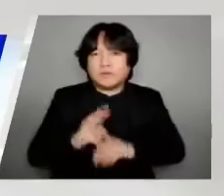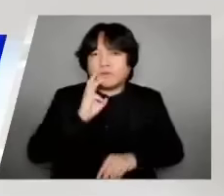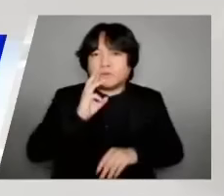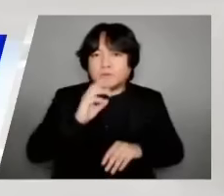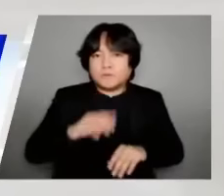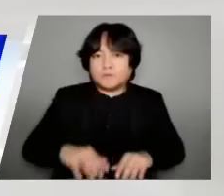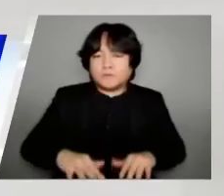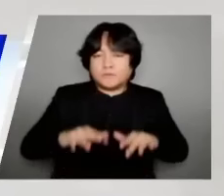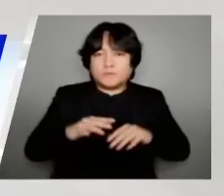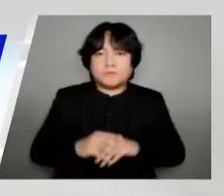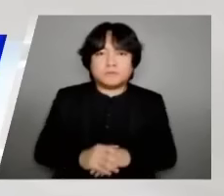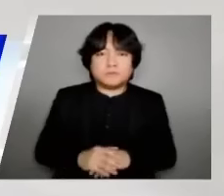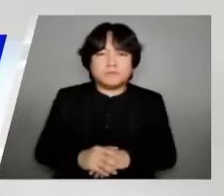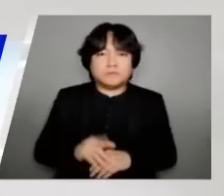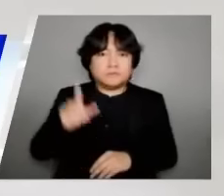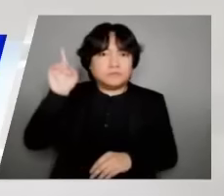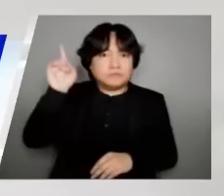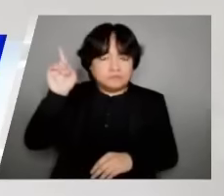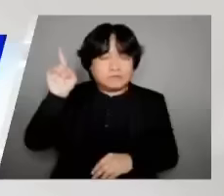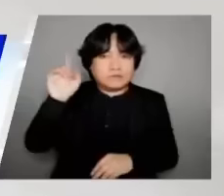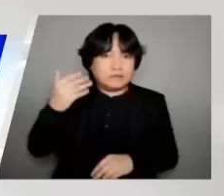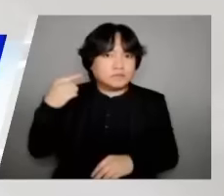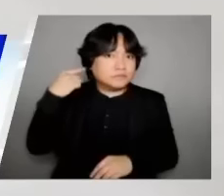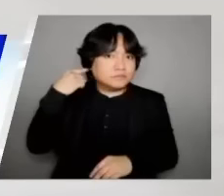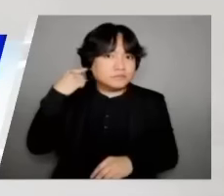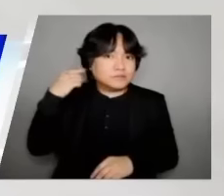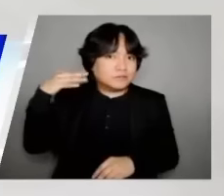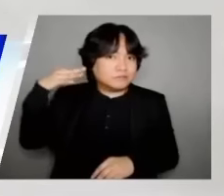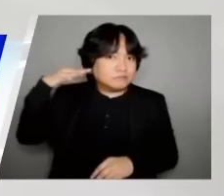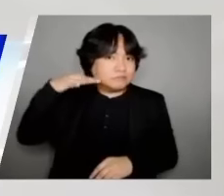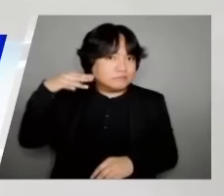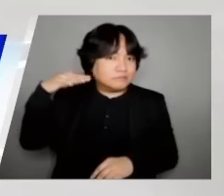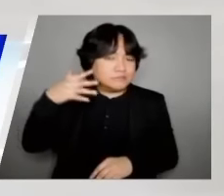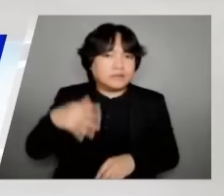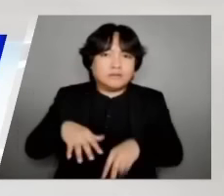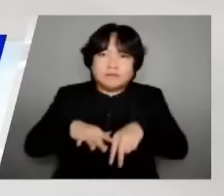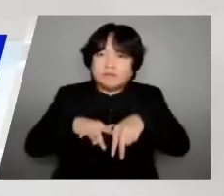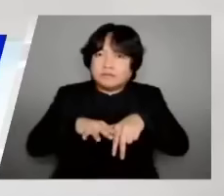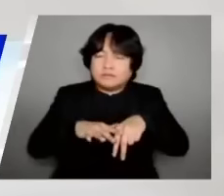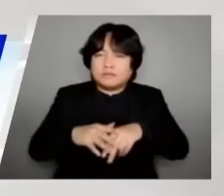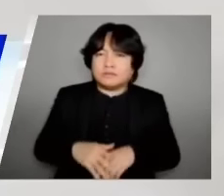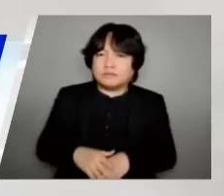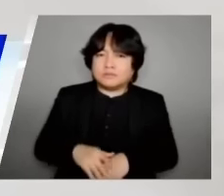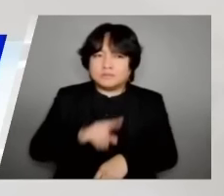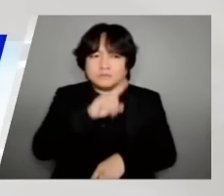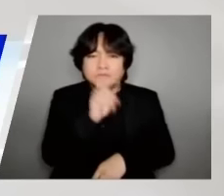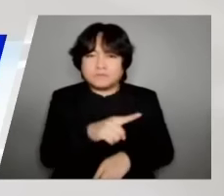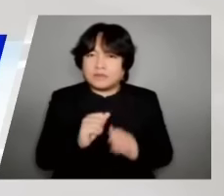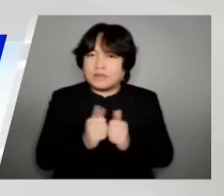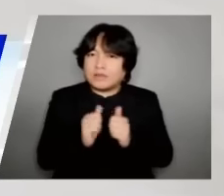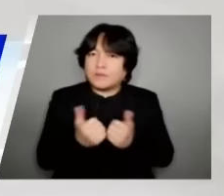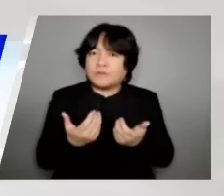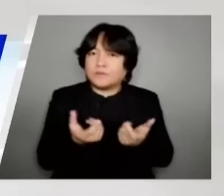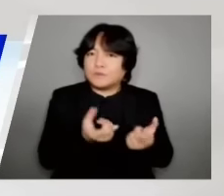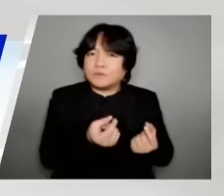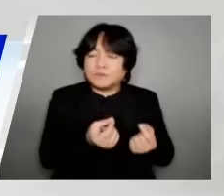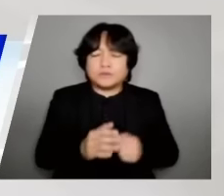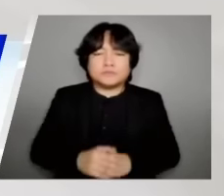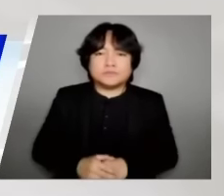Ako, hanggang tenga nyo ho. Ano ang diskarte sa loob para ho makaraos? Eh, doon kami sa